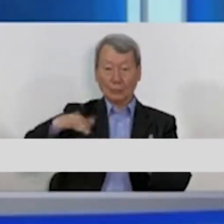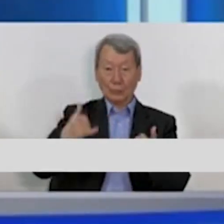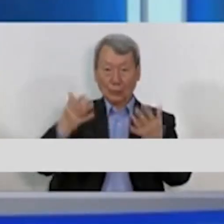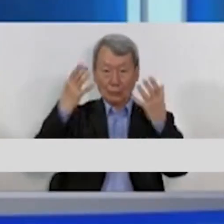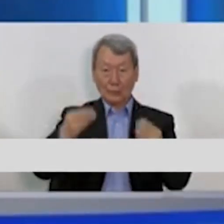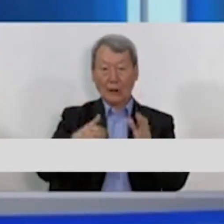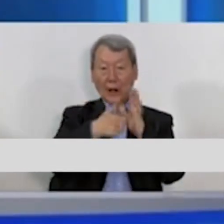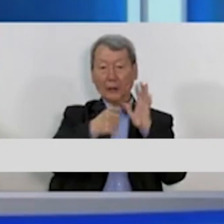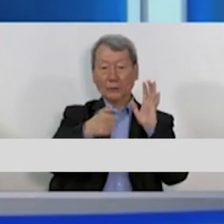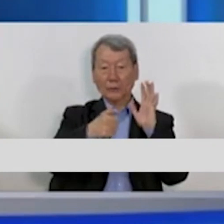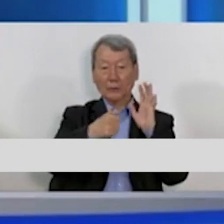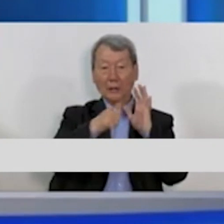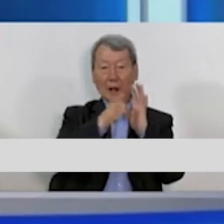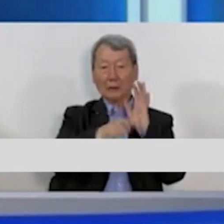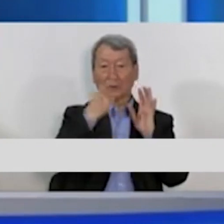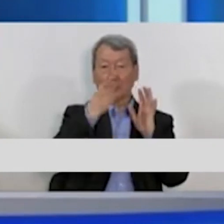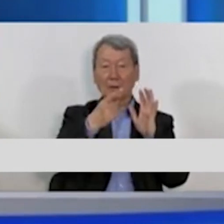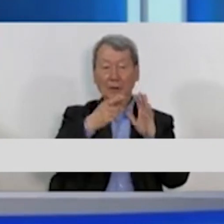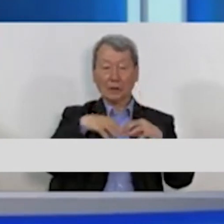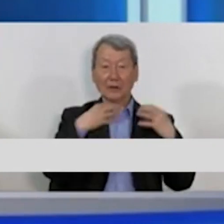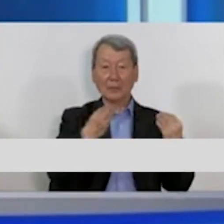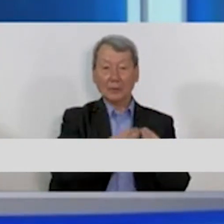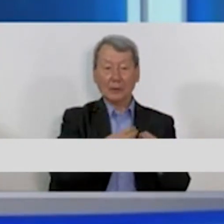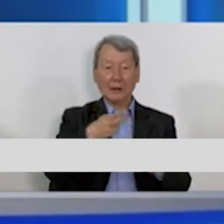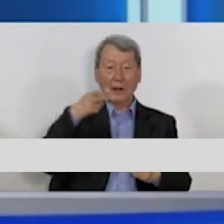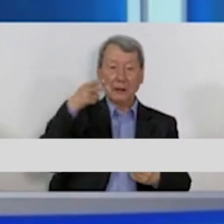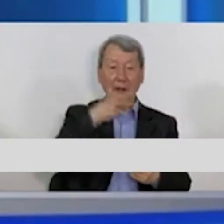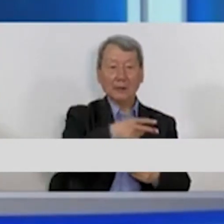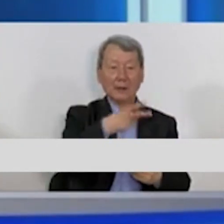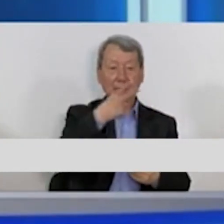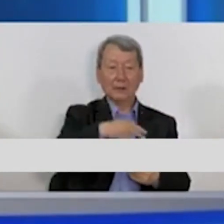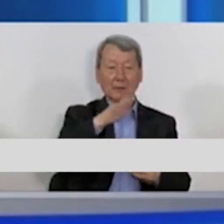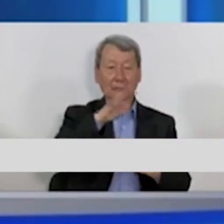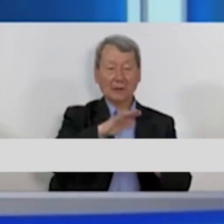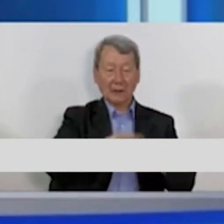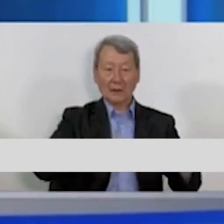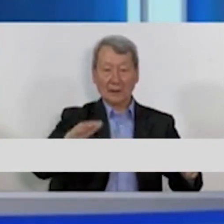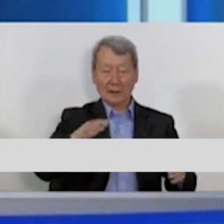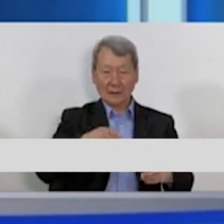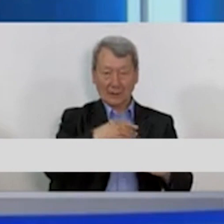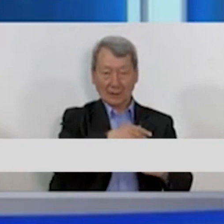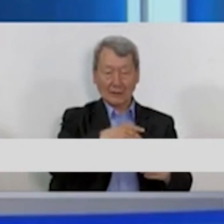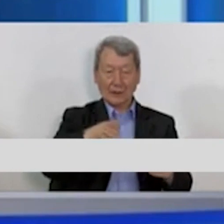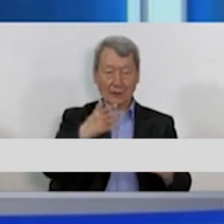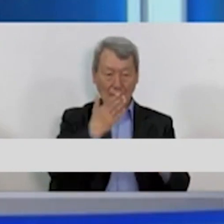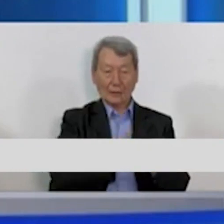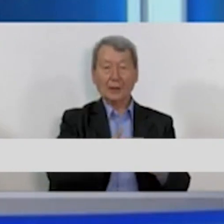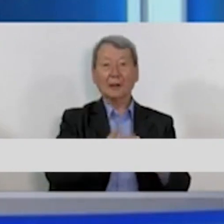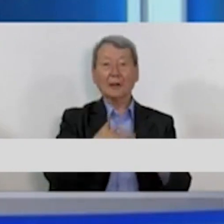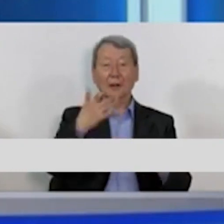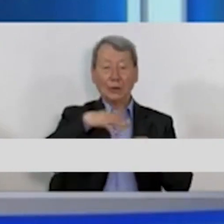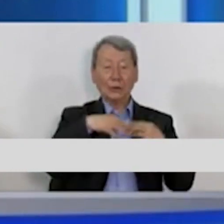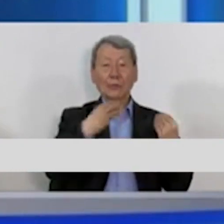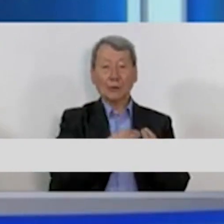күндө 661 үй бүлөнүн 2127 баласына жөлөк пул чегерилип келет.